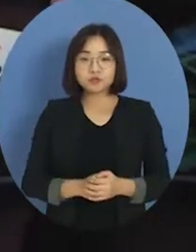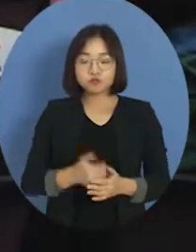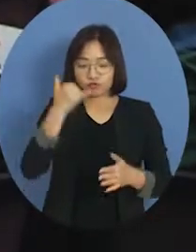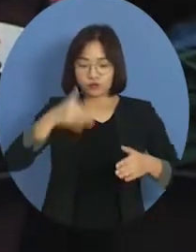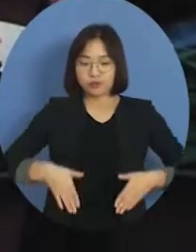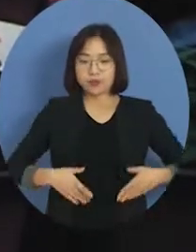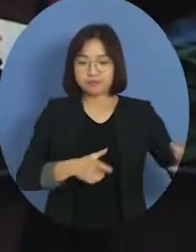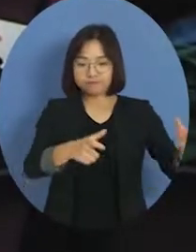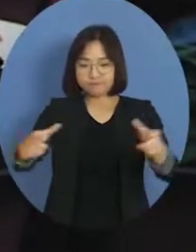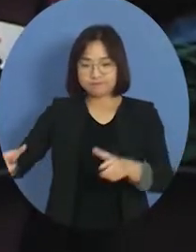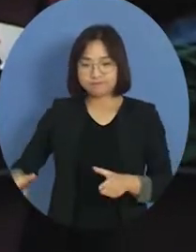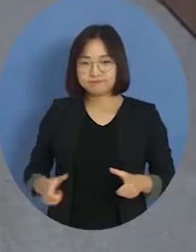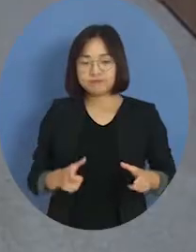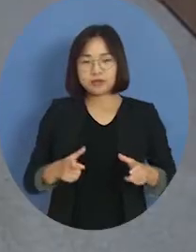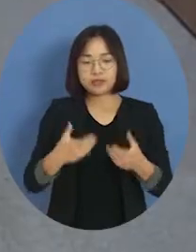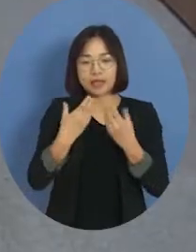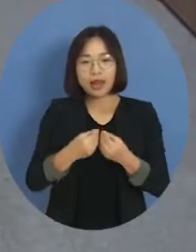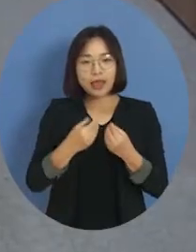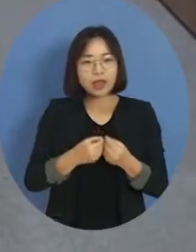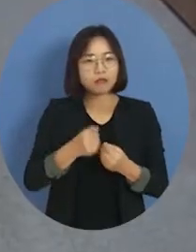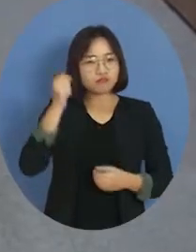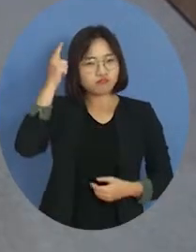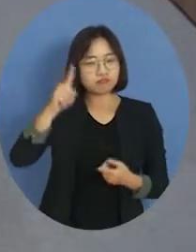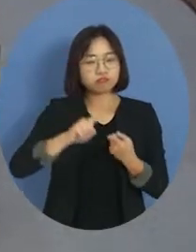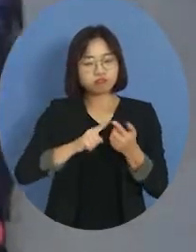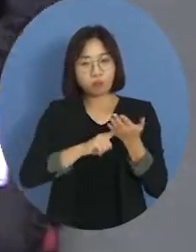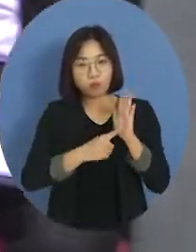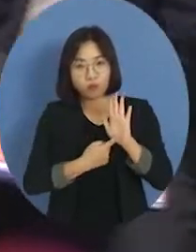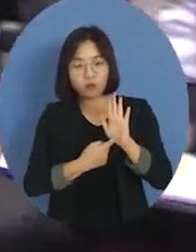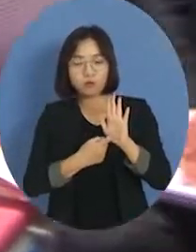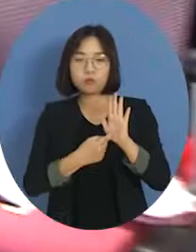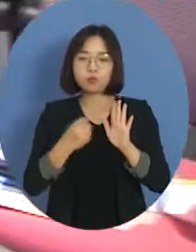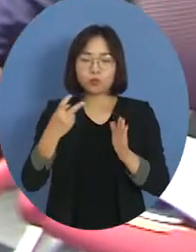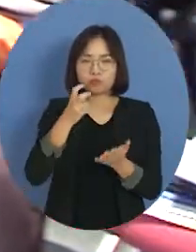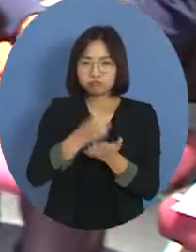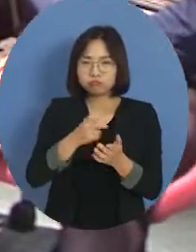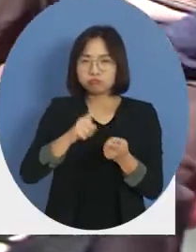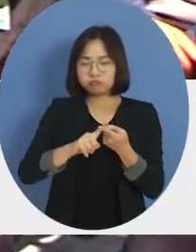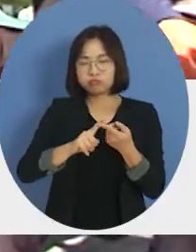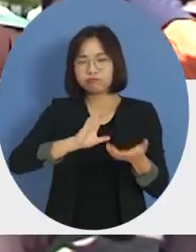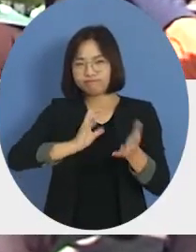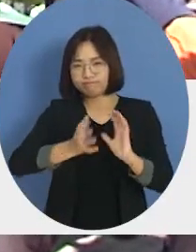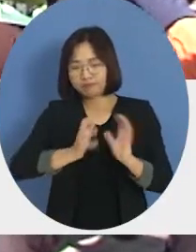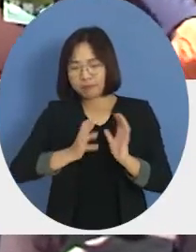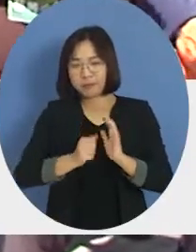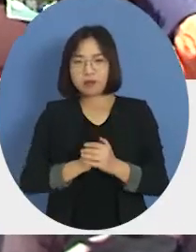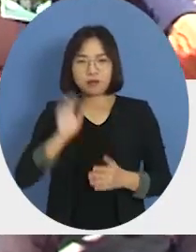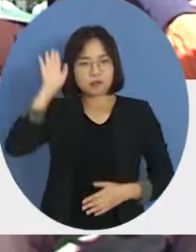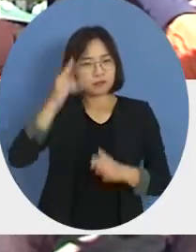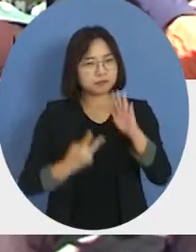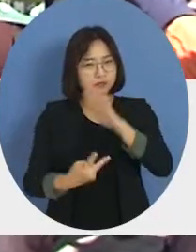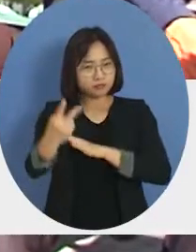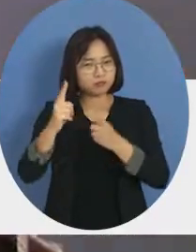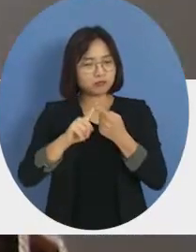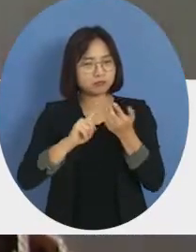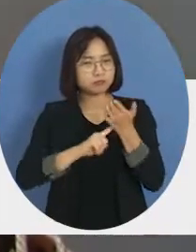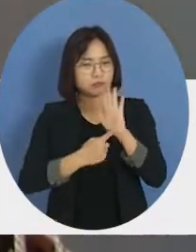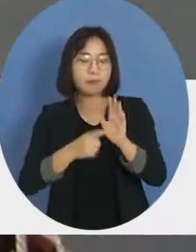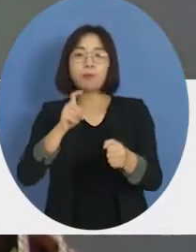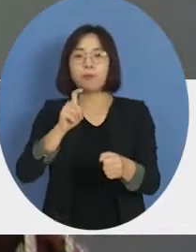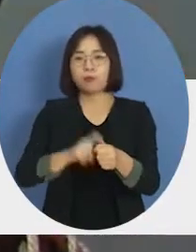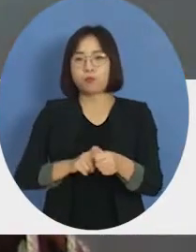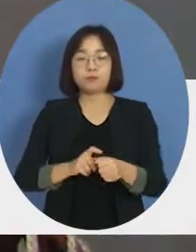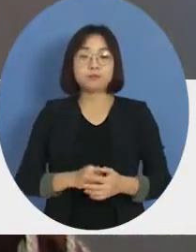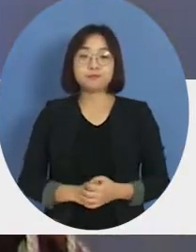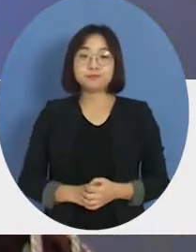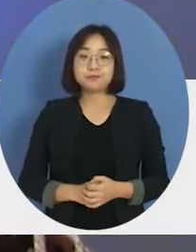내 주민자치 우수 사례를 공유하고 정책에 대한 다양한 상호 의견을 통해 충남형 동네자치의 미래 비전을 제시하고자